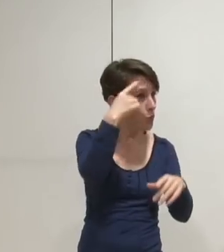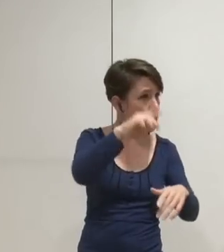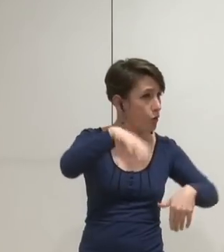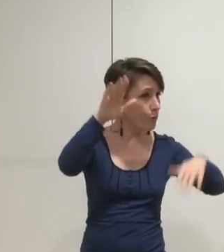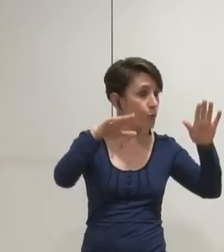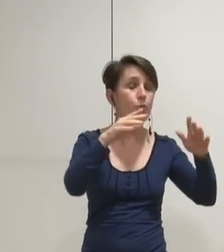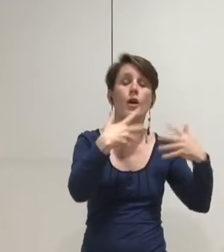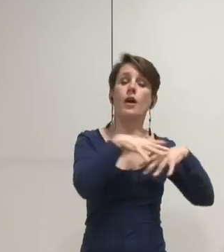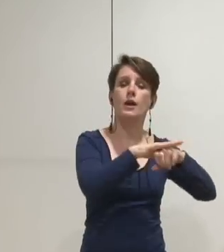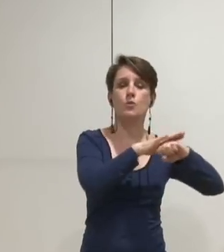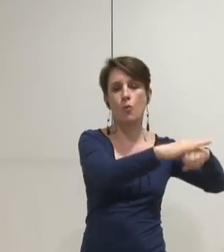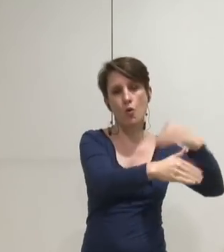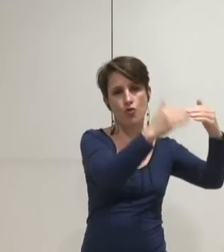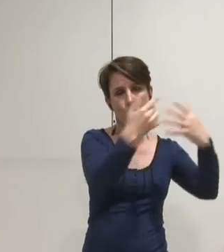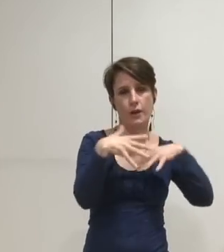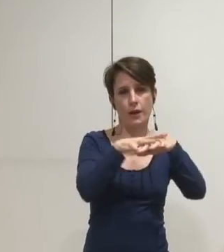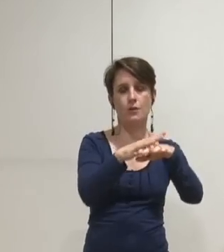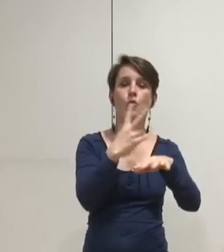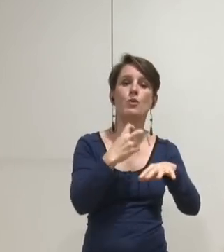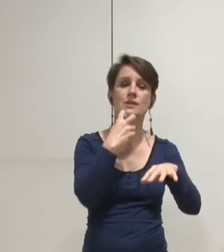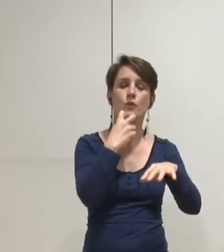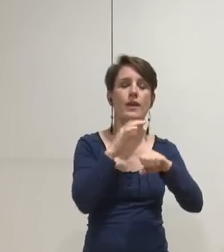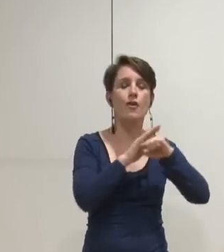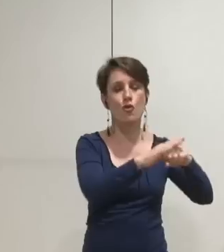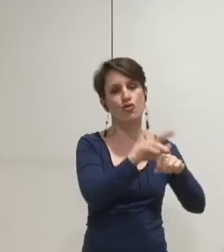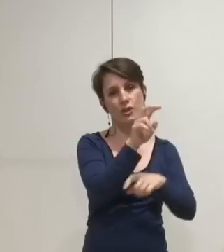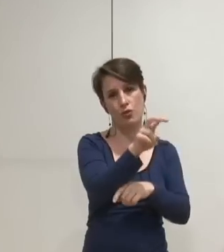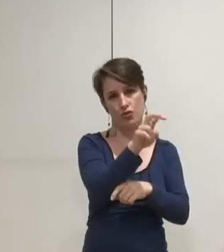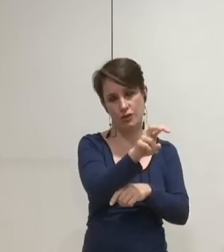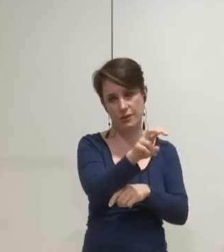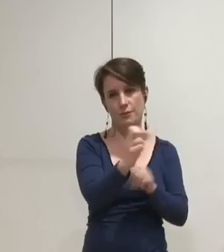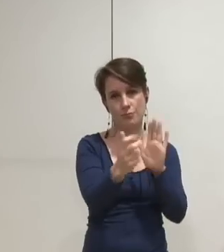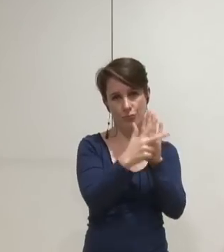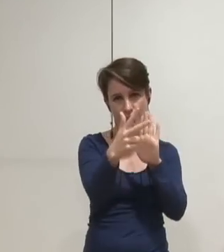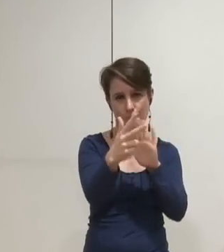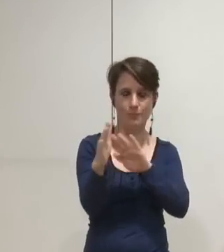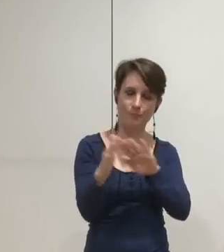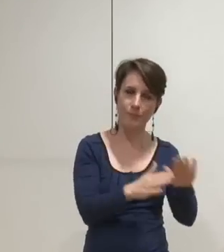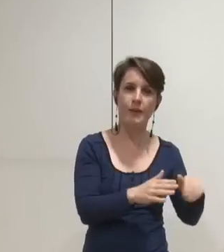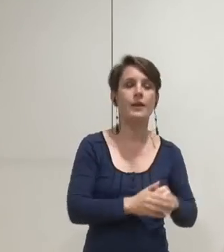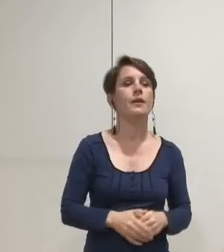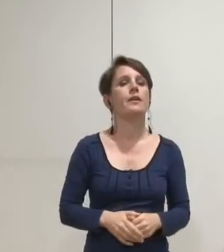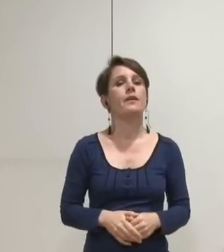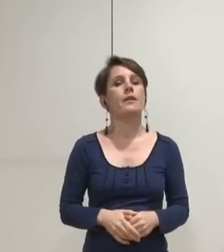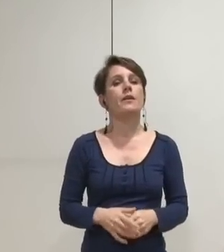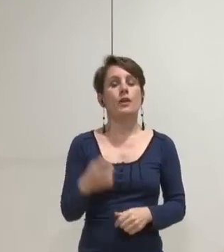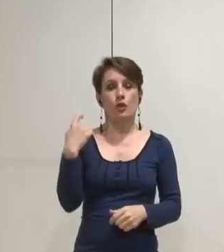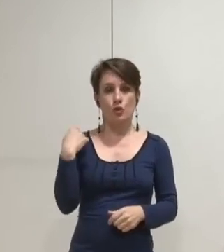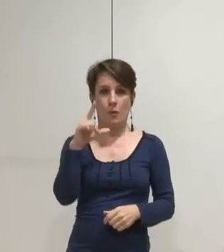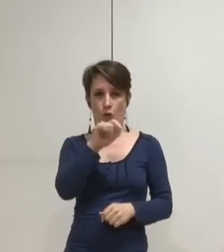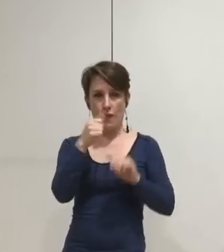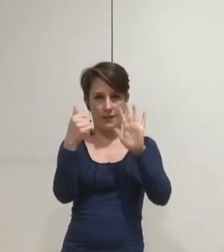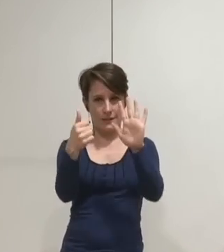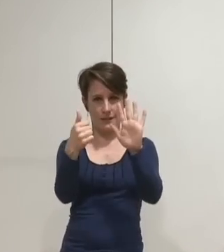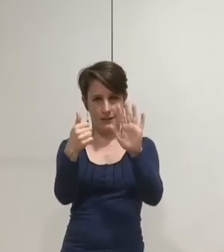rassemblement de de gauche et de progrès rassemblement citoyen de la gauche et des écologistes délibération 25 adopté la délibération